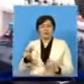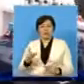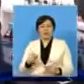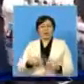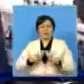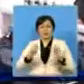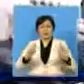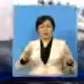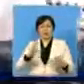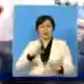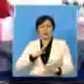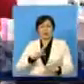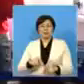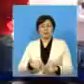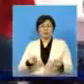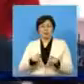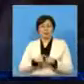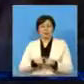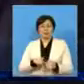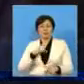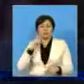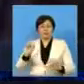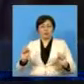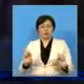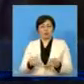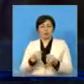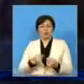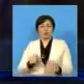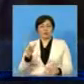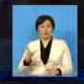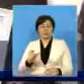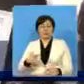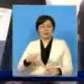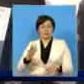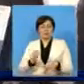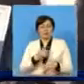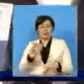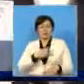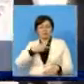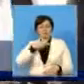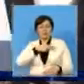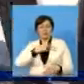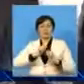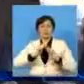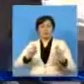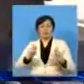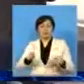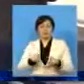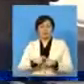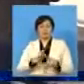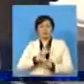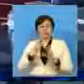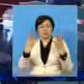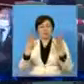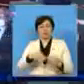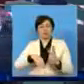ерікті жастарда марапаттады. Сонымен бірге жастарға қолдау білдірген азаматтарға жомарт жүрек төсбелгісін тақты. Қастерлі мереке күні